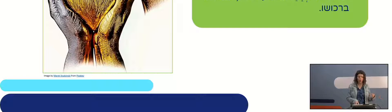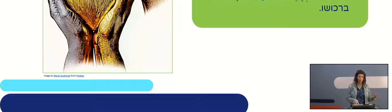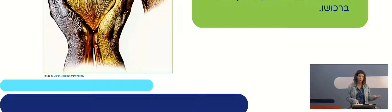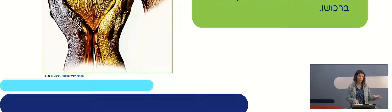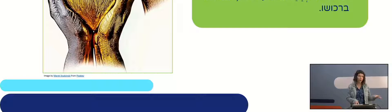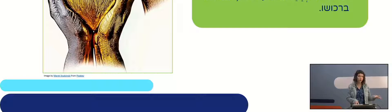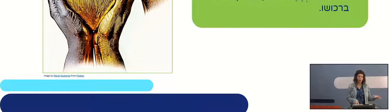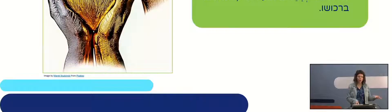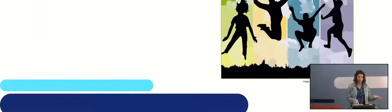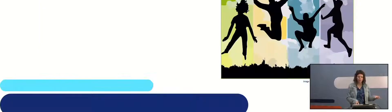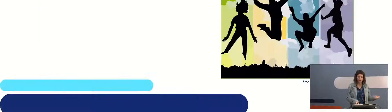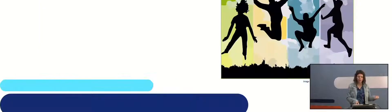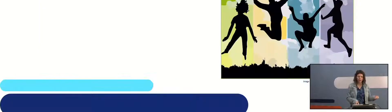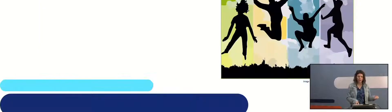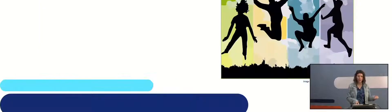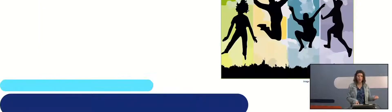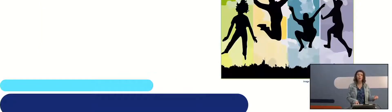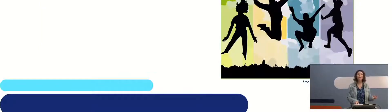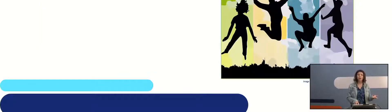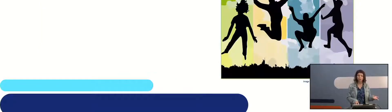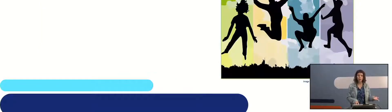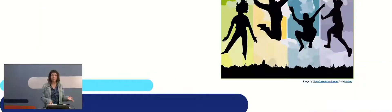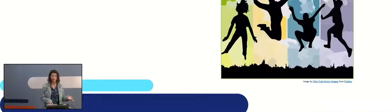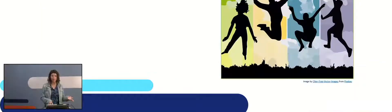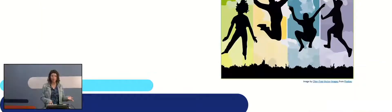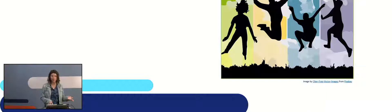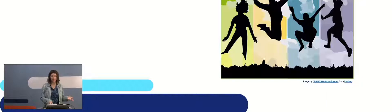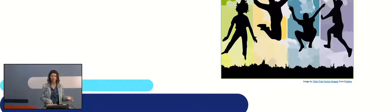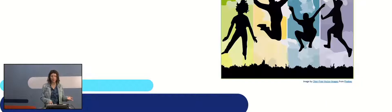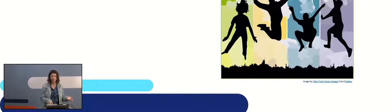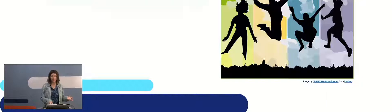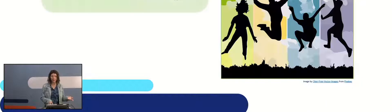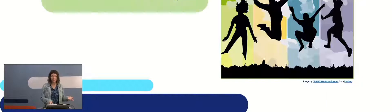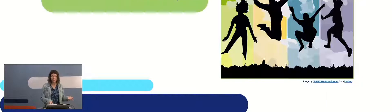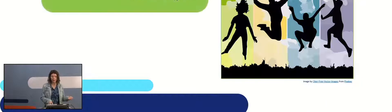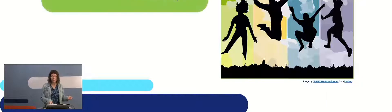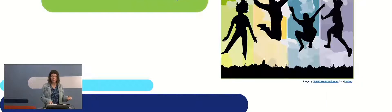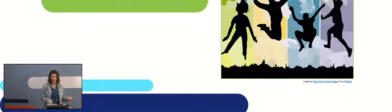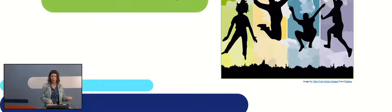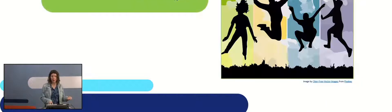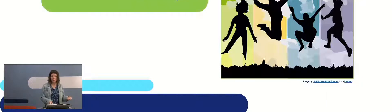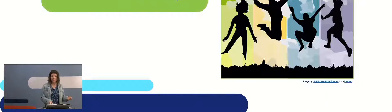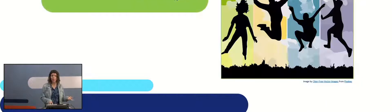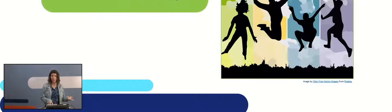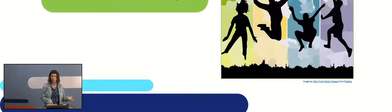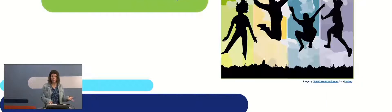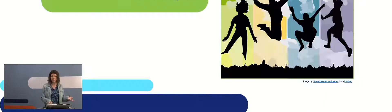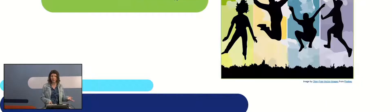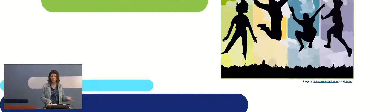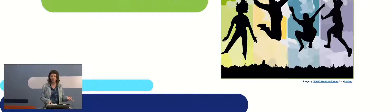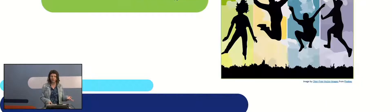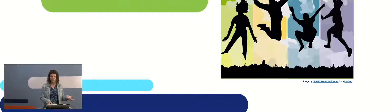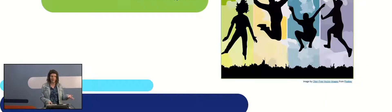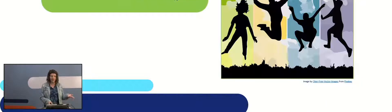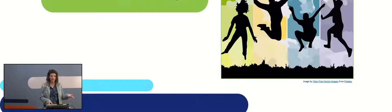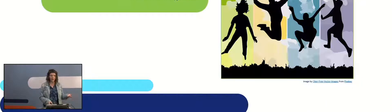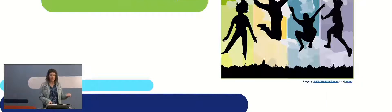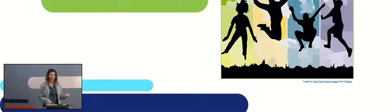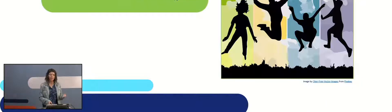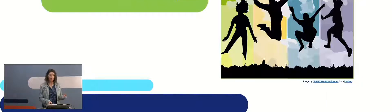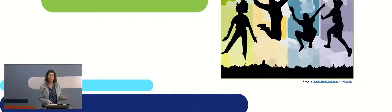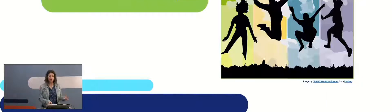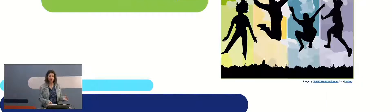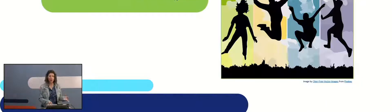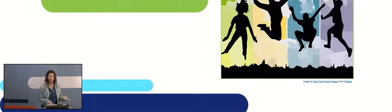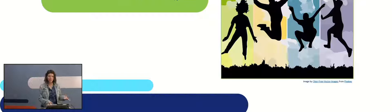או ברכוש שלו. הזכות לחירות שאנחנו מדברים עליה הרבה בעולם היהודי גם, בפסח,